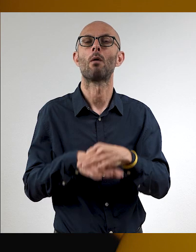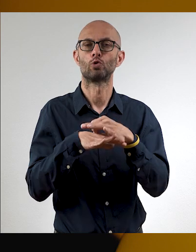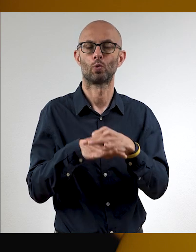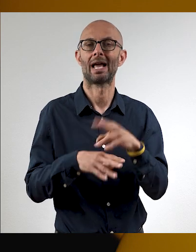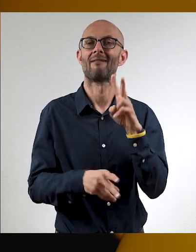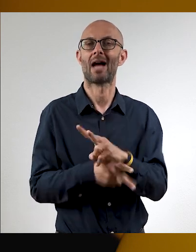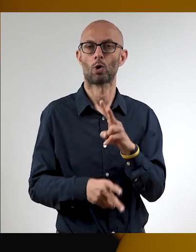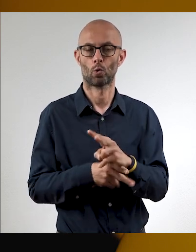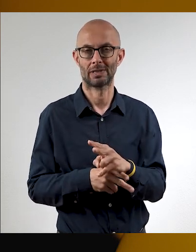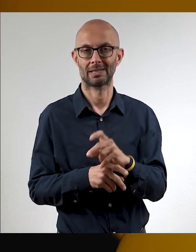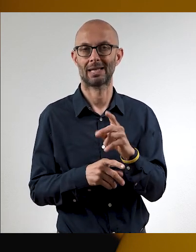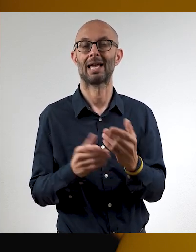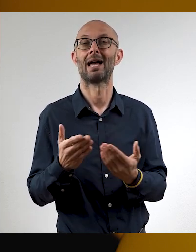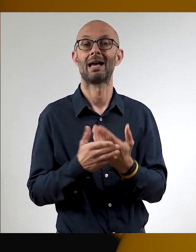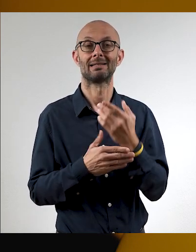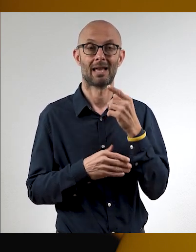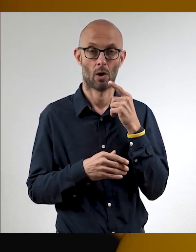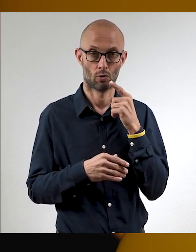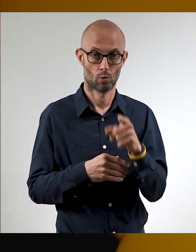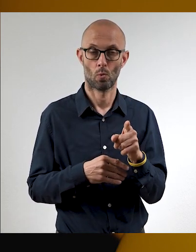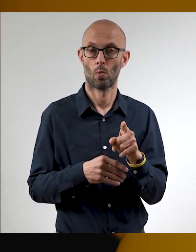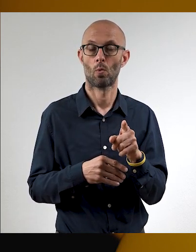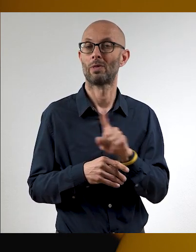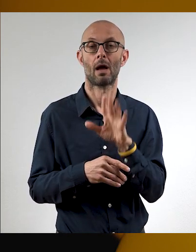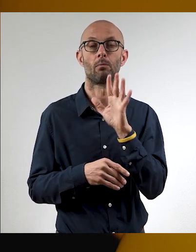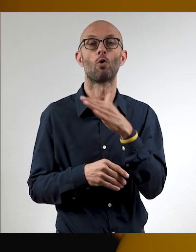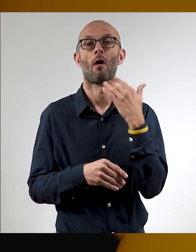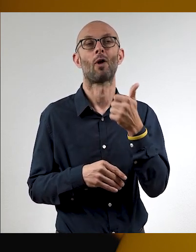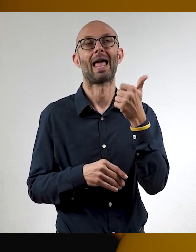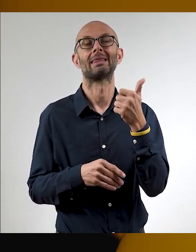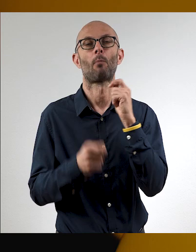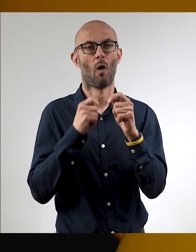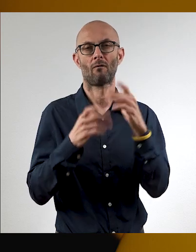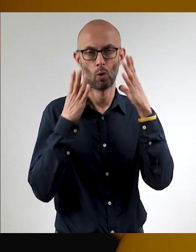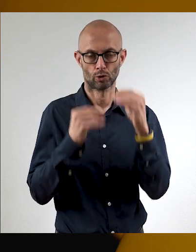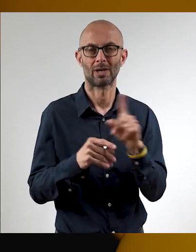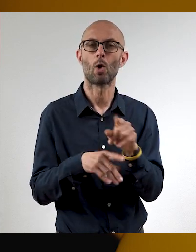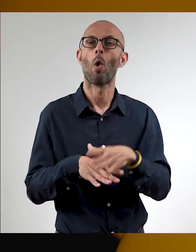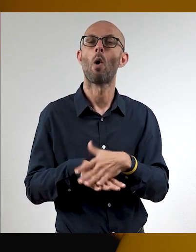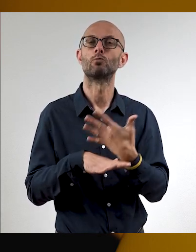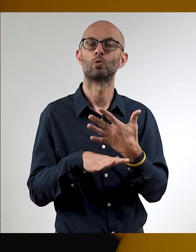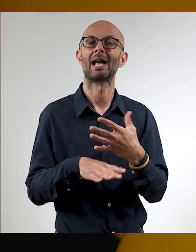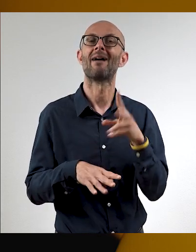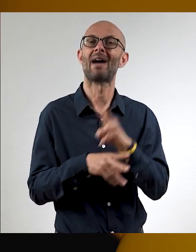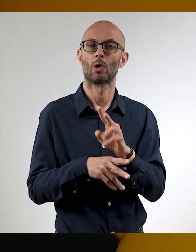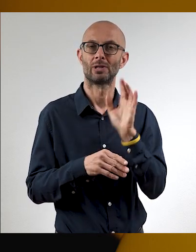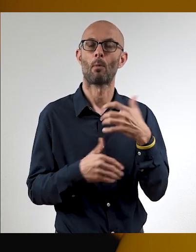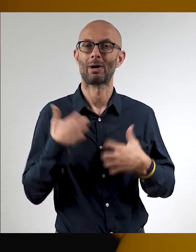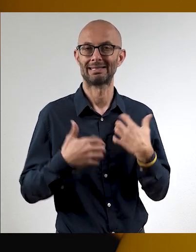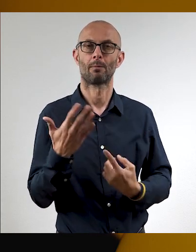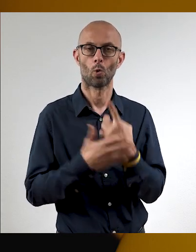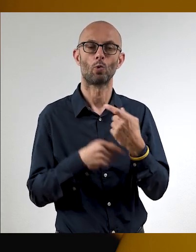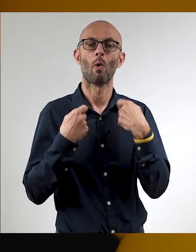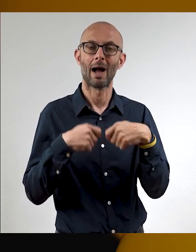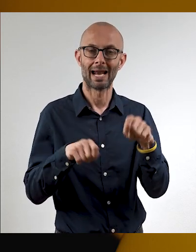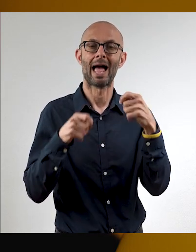varnosti. Zato ne bo zelo verjetno dovolj en pogovor, zaradi tega, ker se občutek varnosti po kriznem dogodku